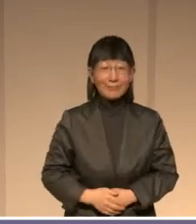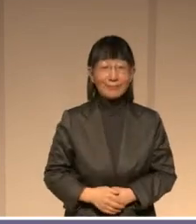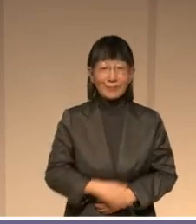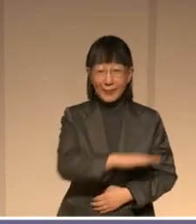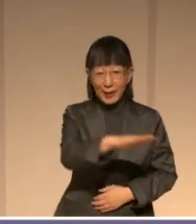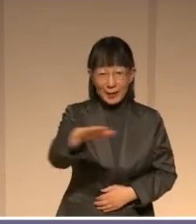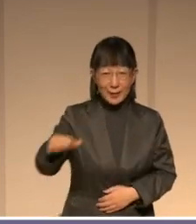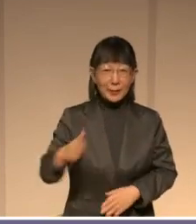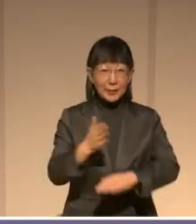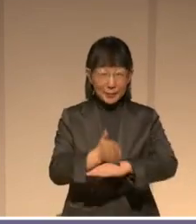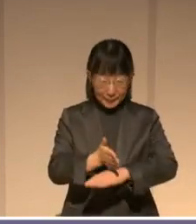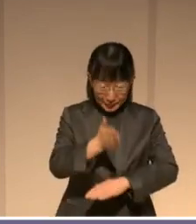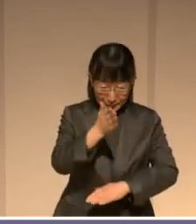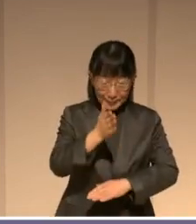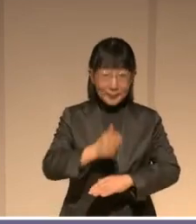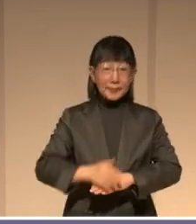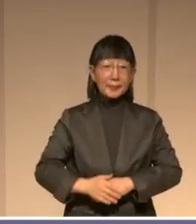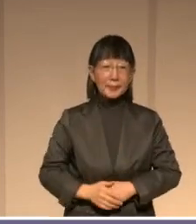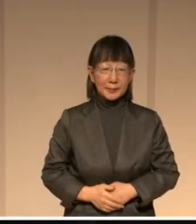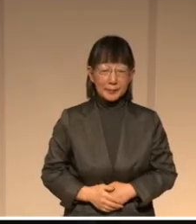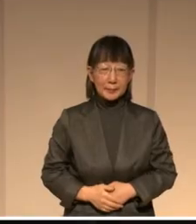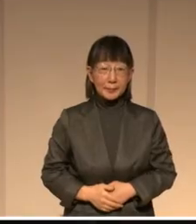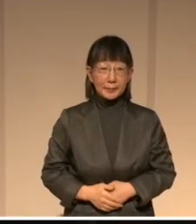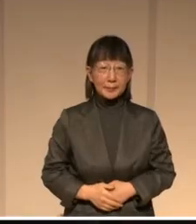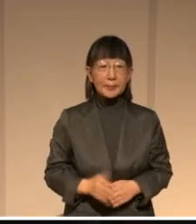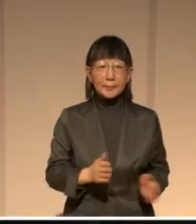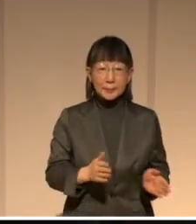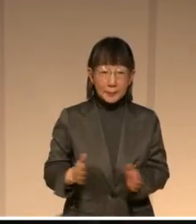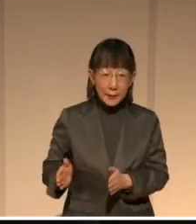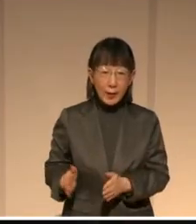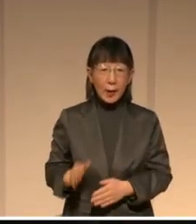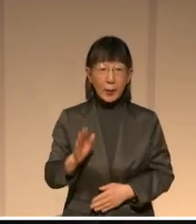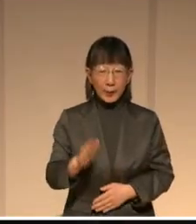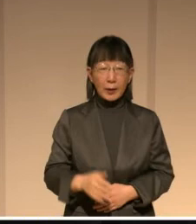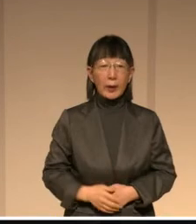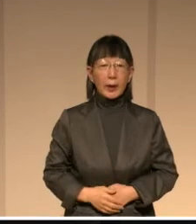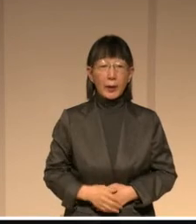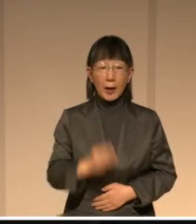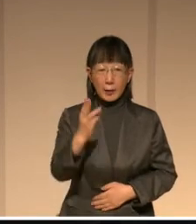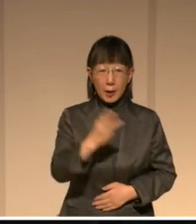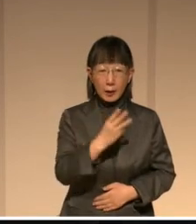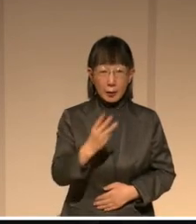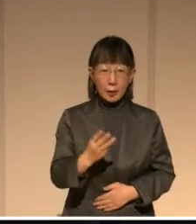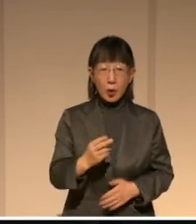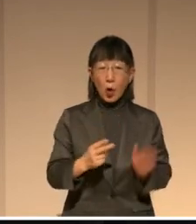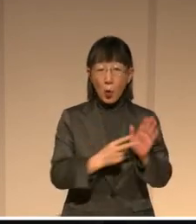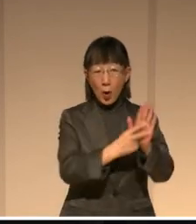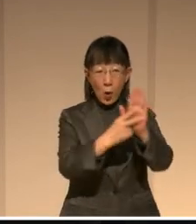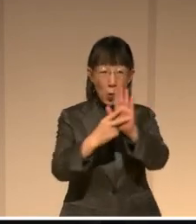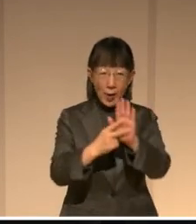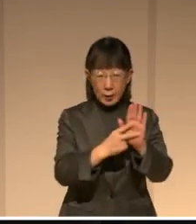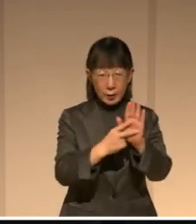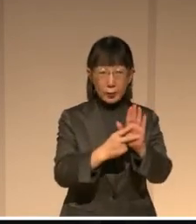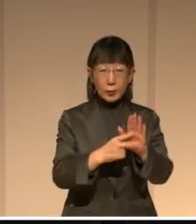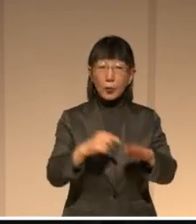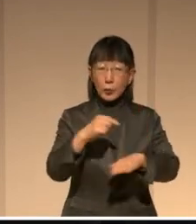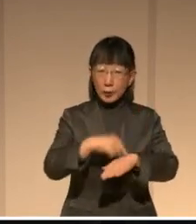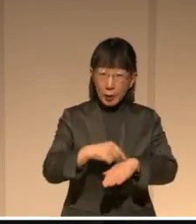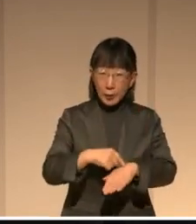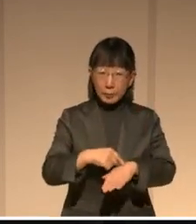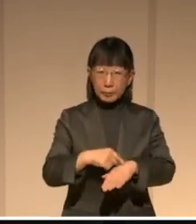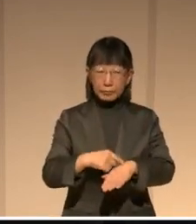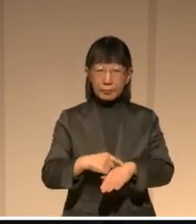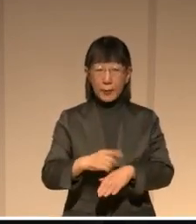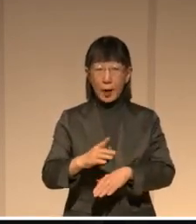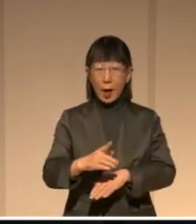ありがとうございますさあそれではですねここからは3名の皆さんのパフォーマンスのお時間となります初めに神原さん